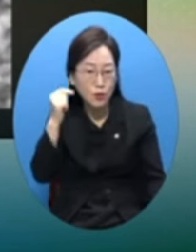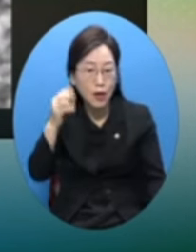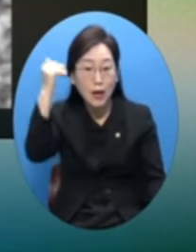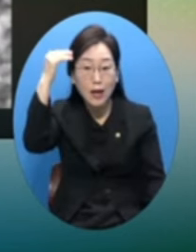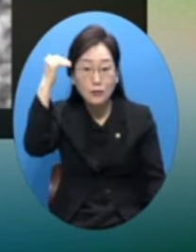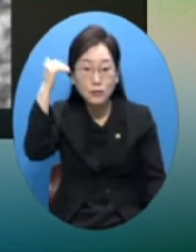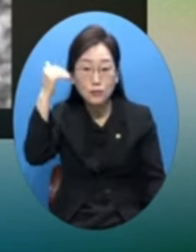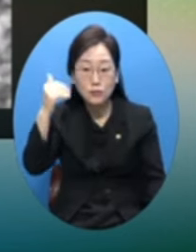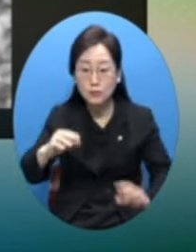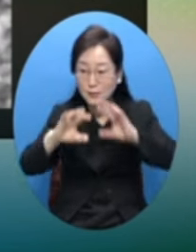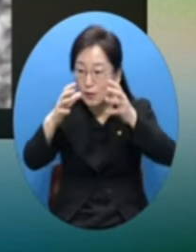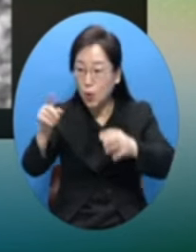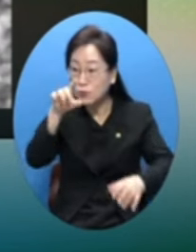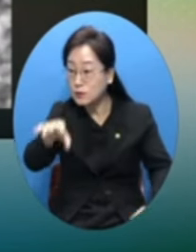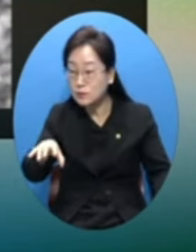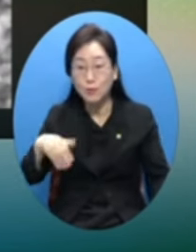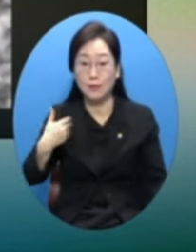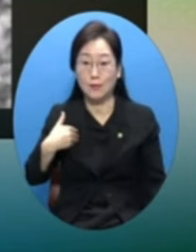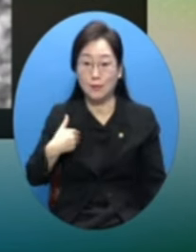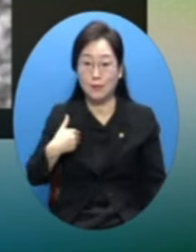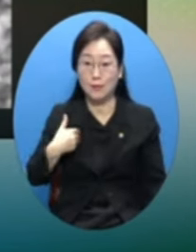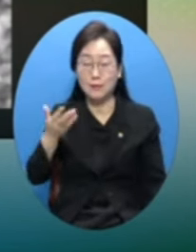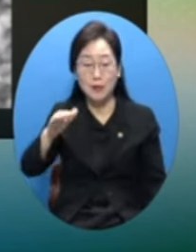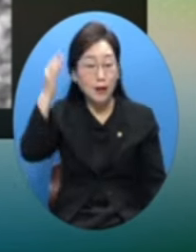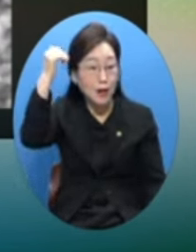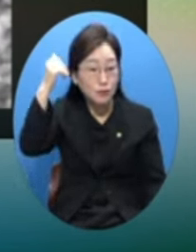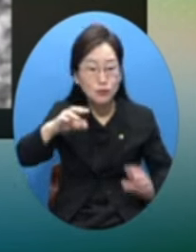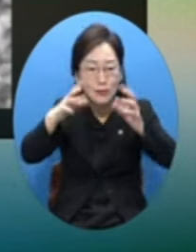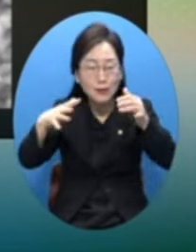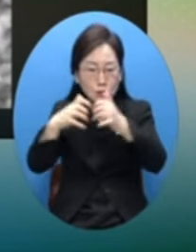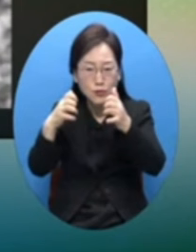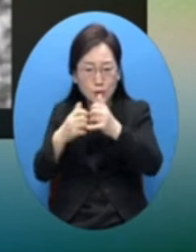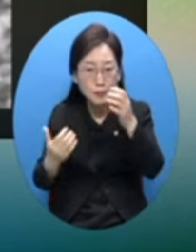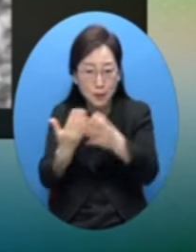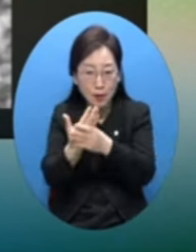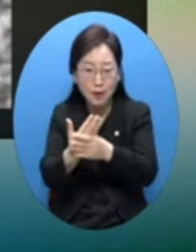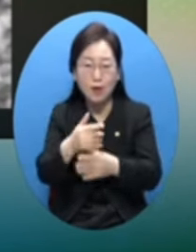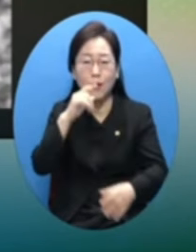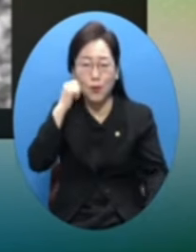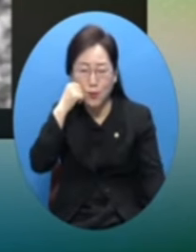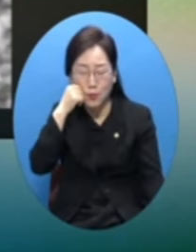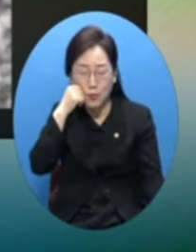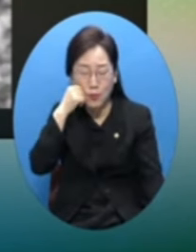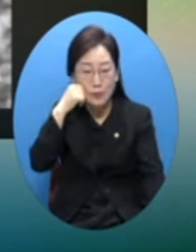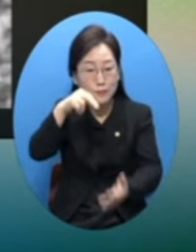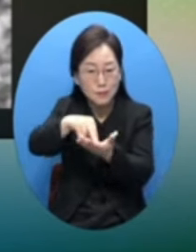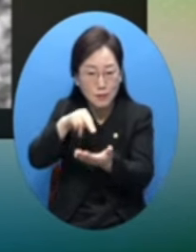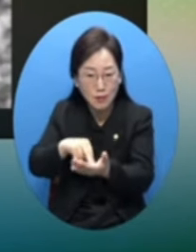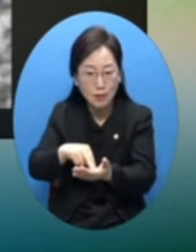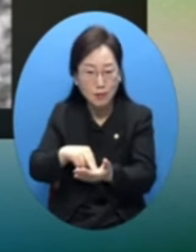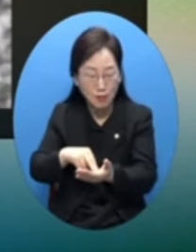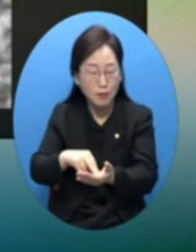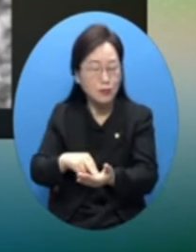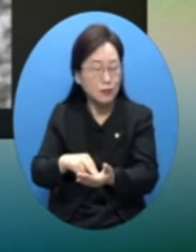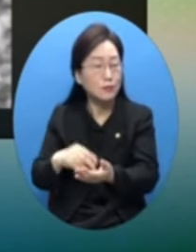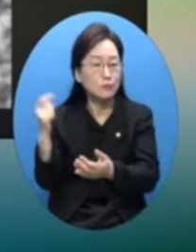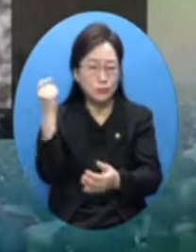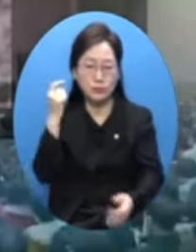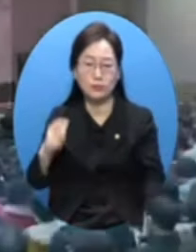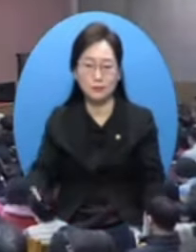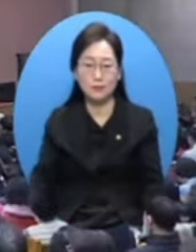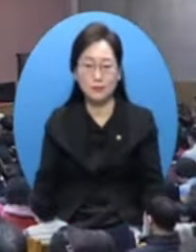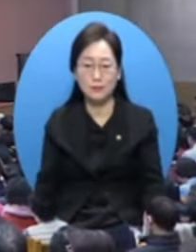나라가 어디 있는지도 몰랐는데 지금 한국에 전쟁이 일어나갖고 지금 한국에 큰 어려움에 처했다는 얘기를 듣게 되었습니다.